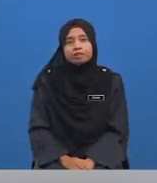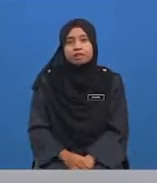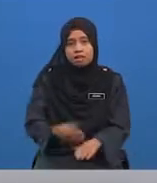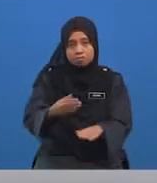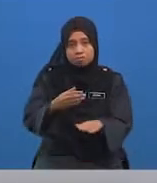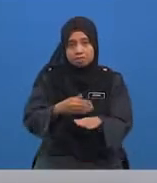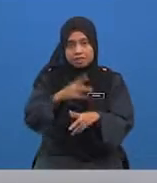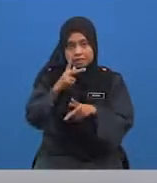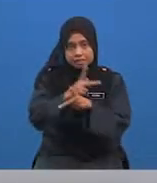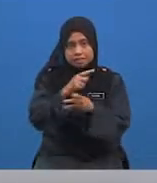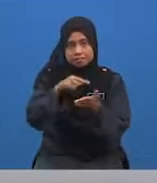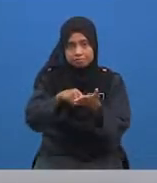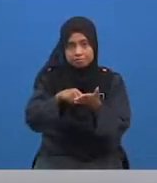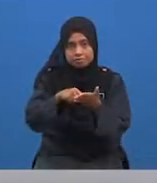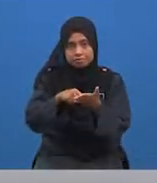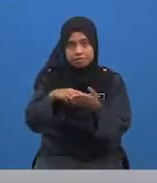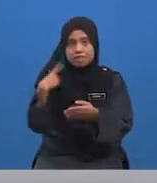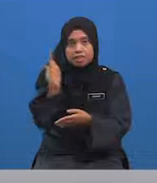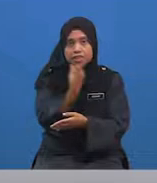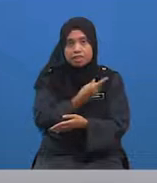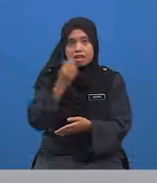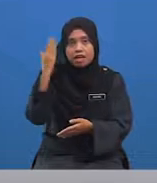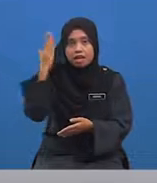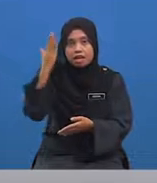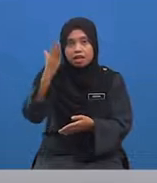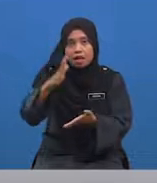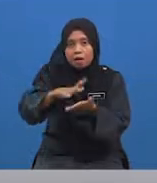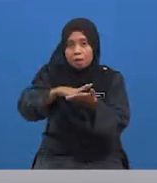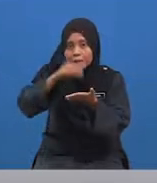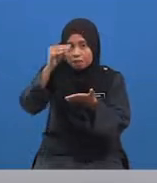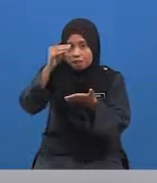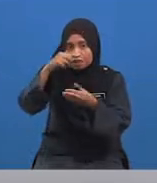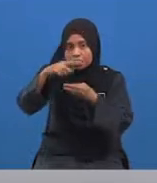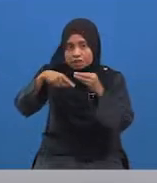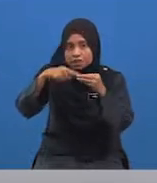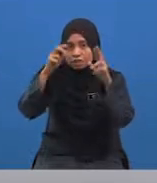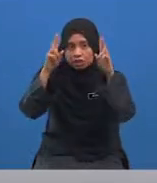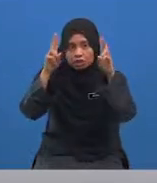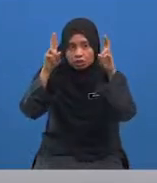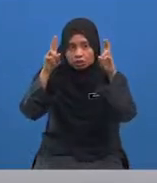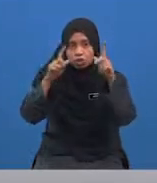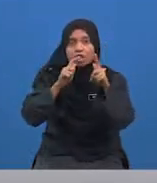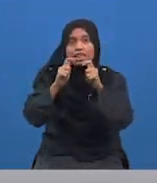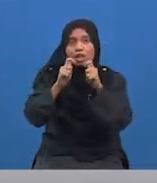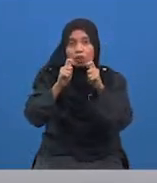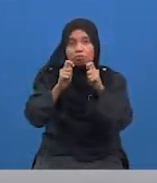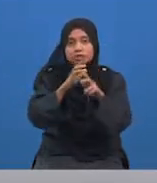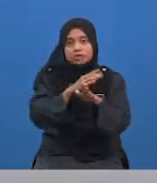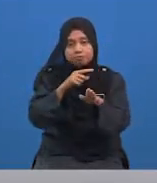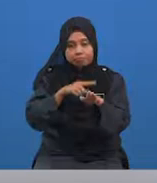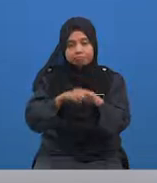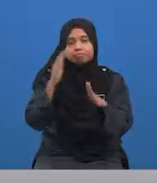Pada episod hari ini, kita akan mempelajari mengenai tajuk telekomunikasi